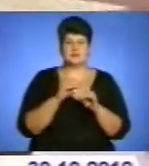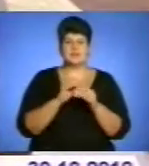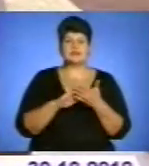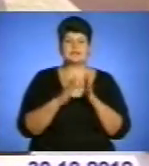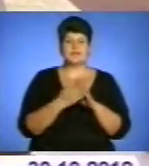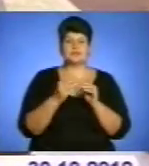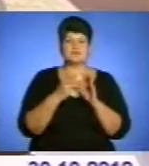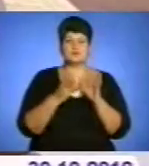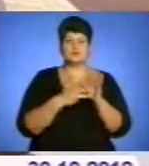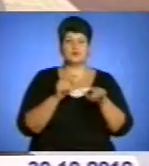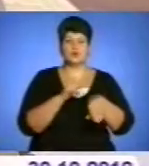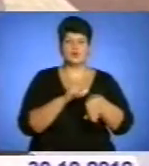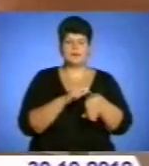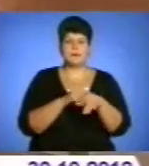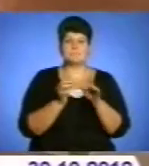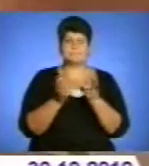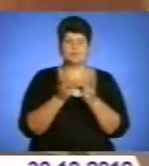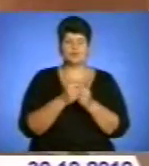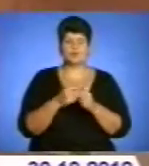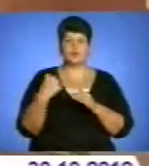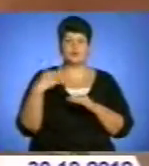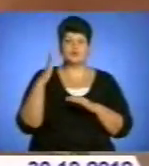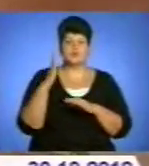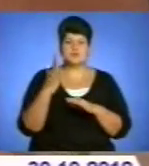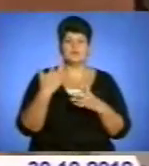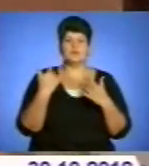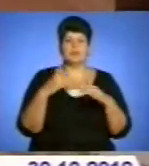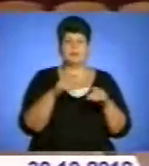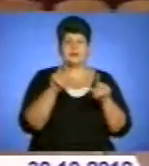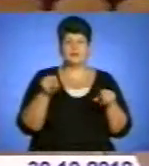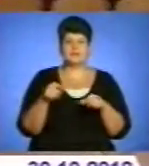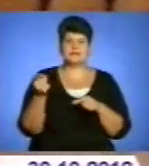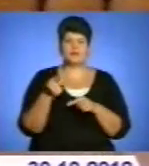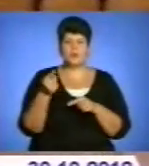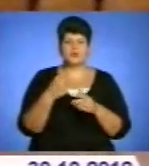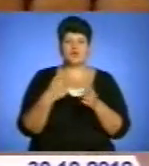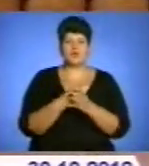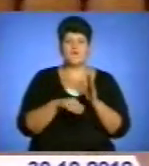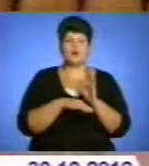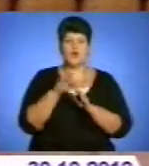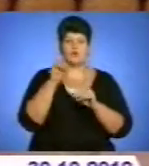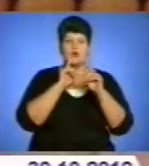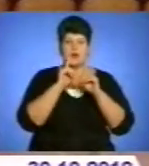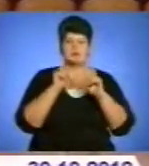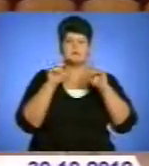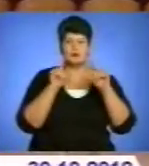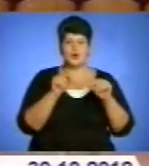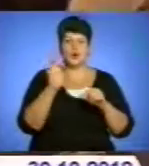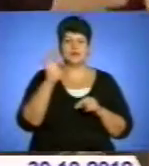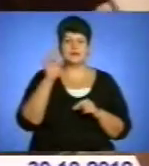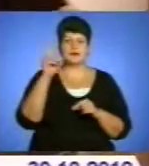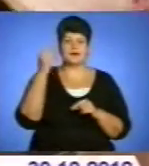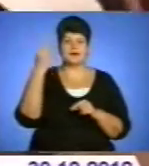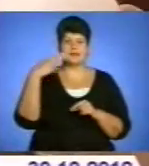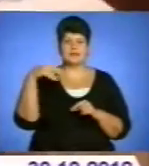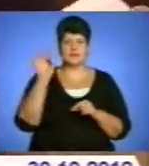-ту годину за підрахунком голосів виборців в межах одномандатних виборчих округів з Тернопільщини до Верховної Ради України проходять. Олексій Кайда –